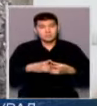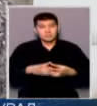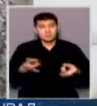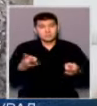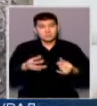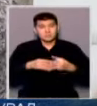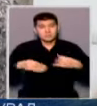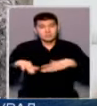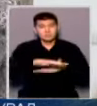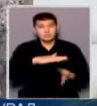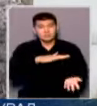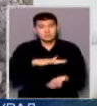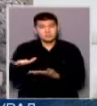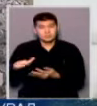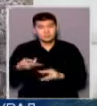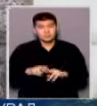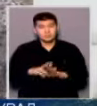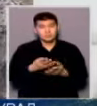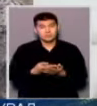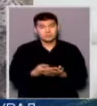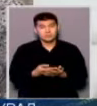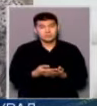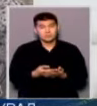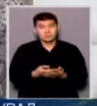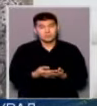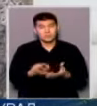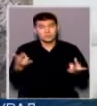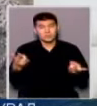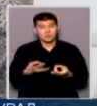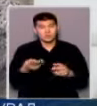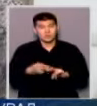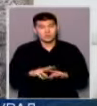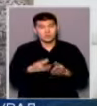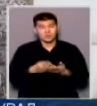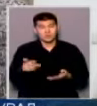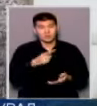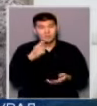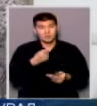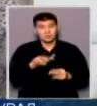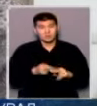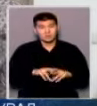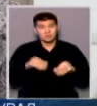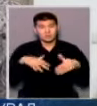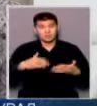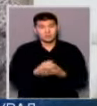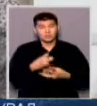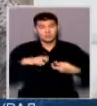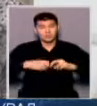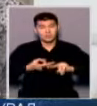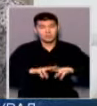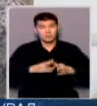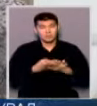Кигач-Мангистау, Мангышлак. И, наверное, необходимо также говорить, говорить для решения этой проблемы,